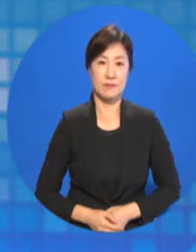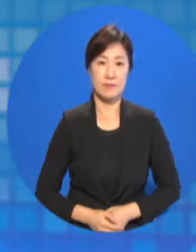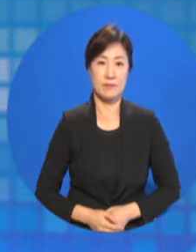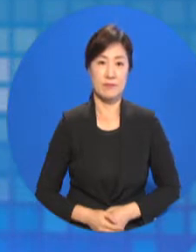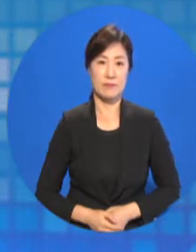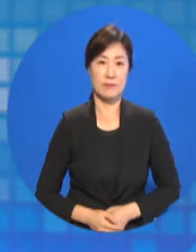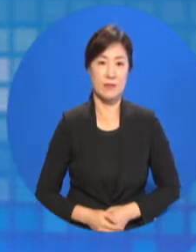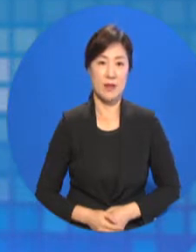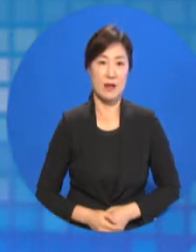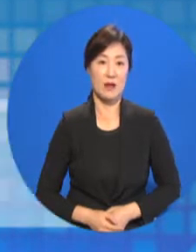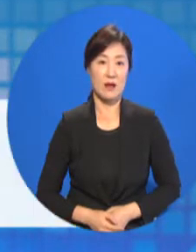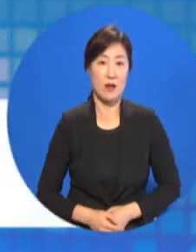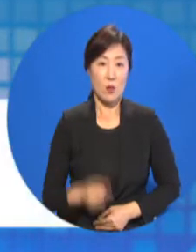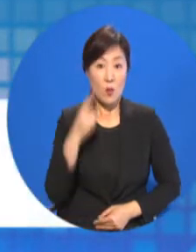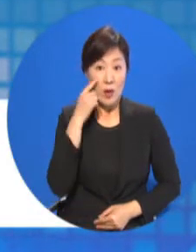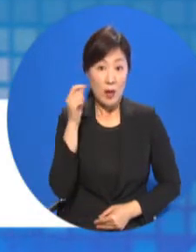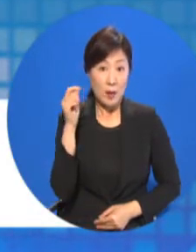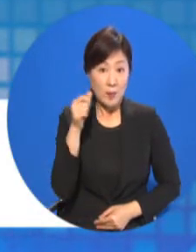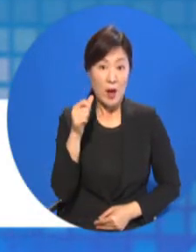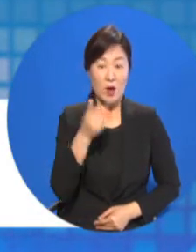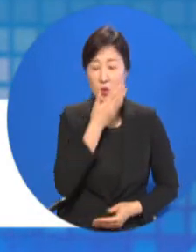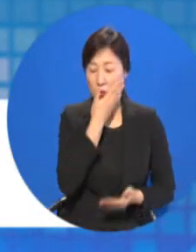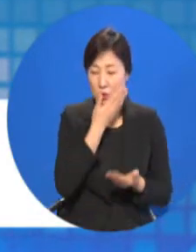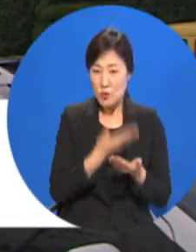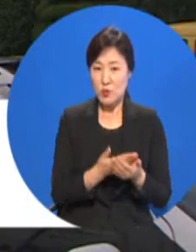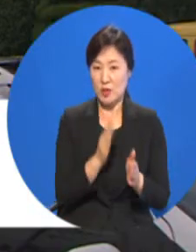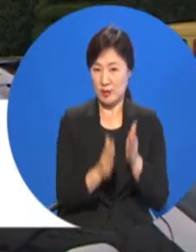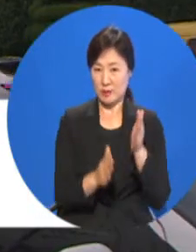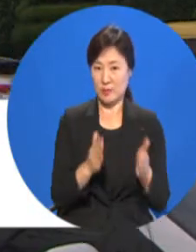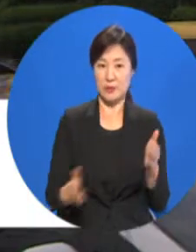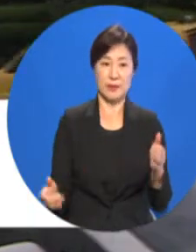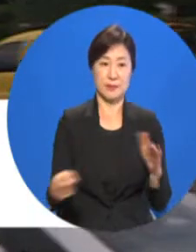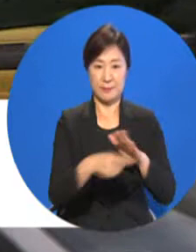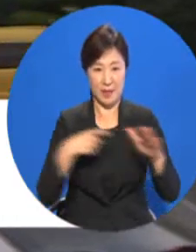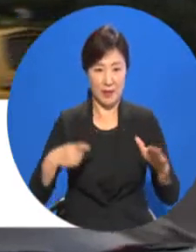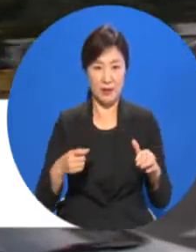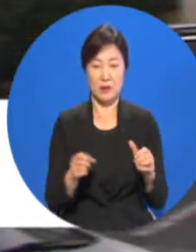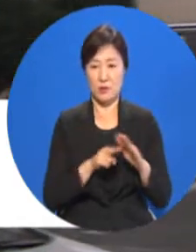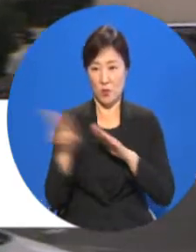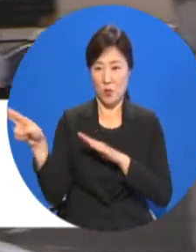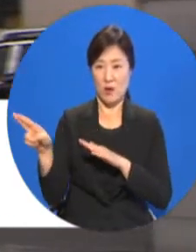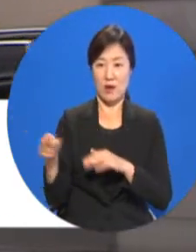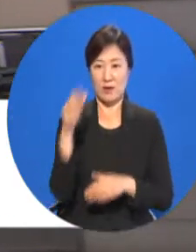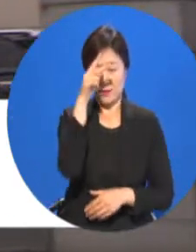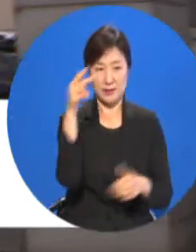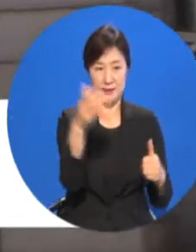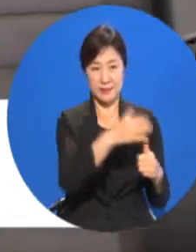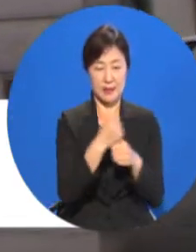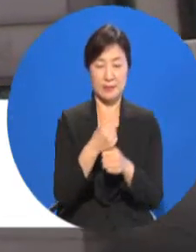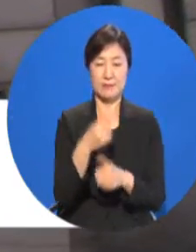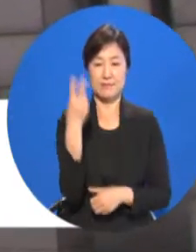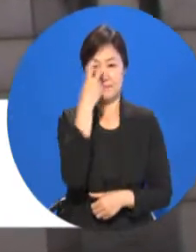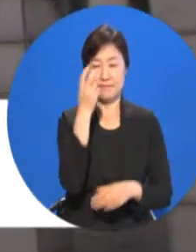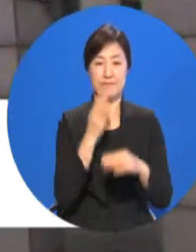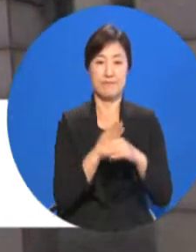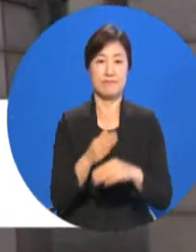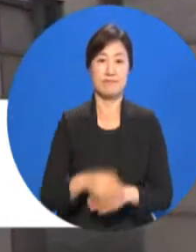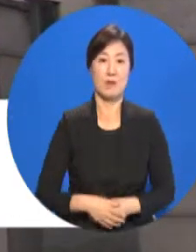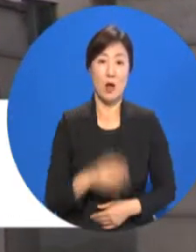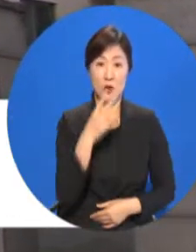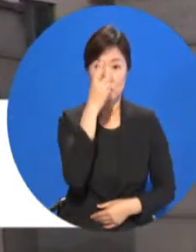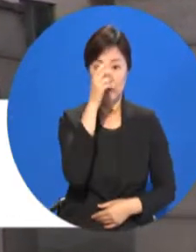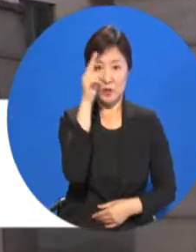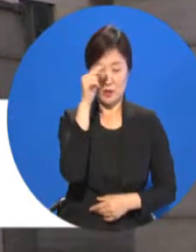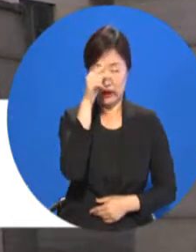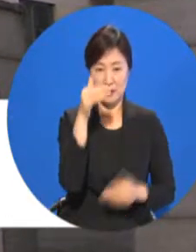희귀 식물을 훔쳐 달아난 60대 남성이 경찰에 붙잡혔습니다. 순천경찰서는 지난 17일 순천